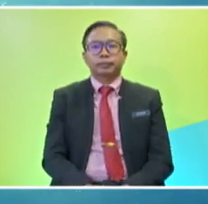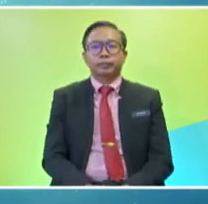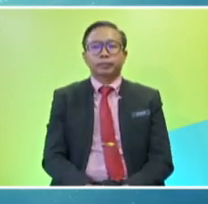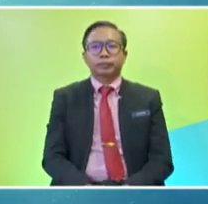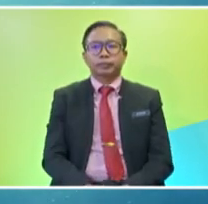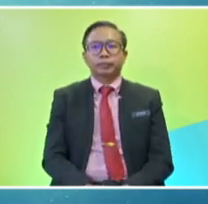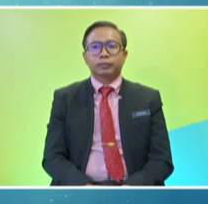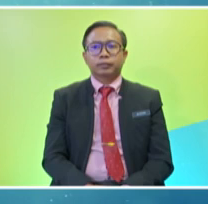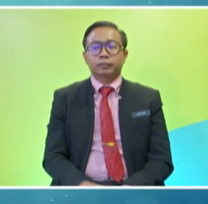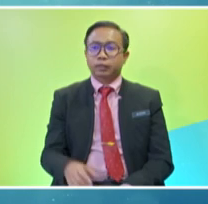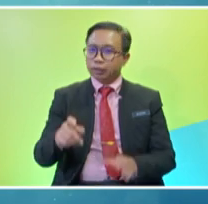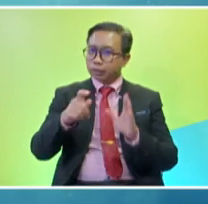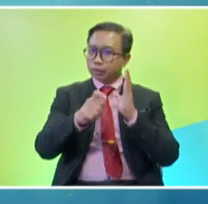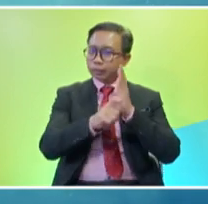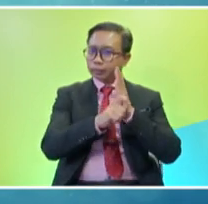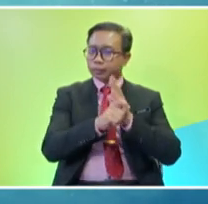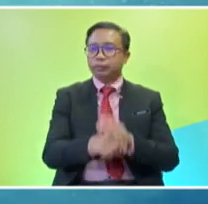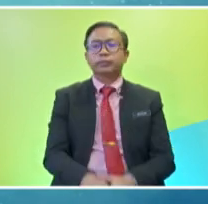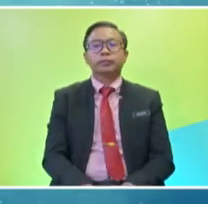eh negatif